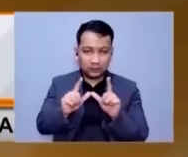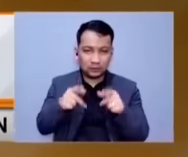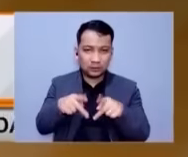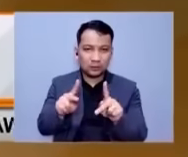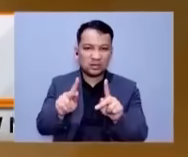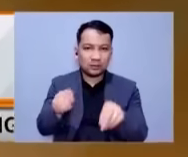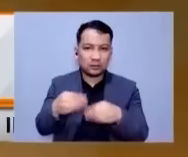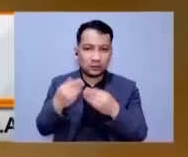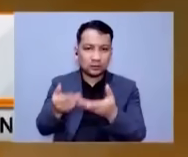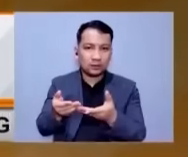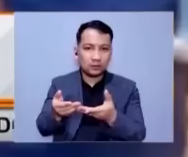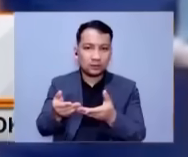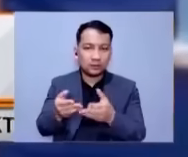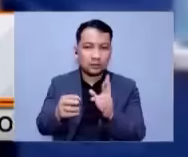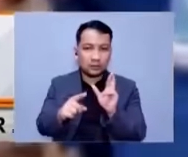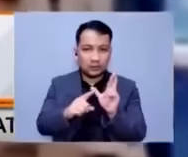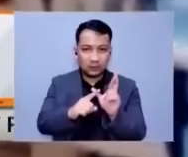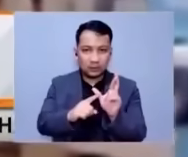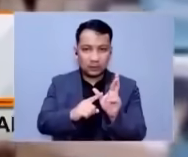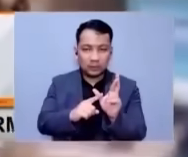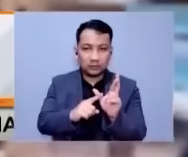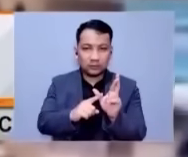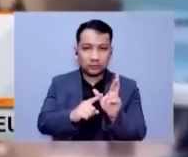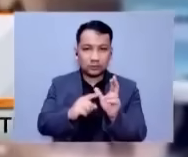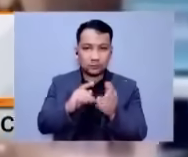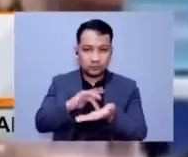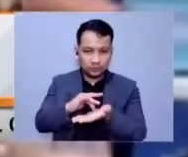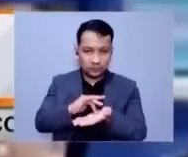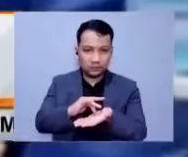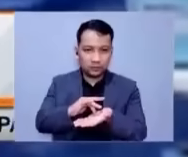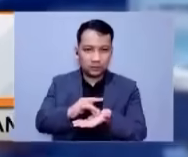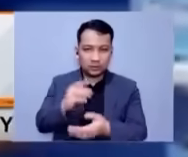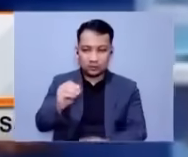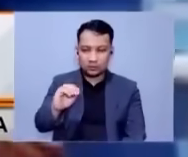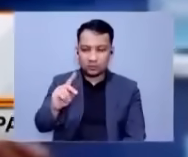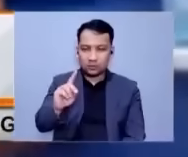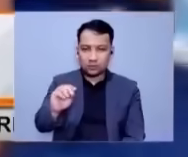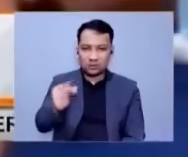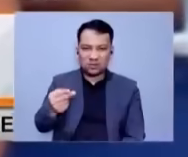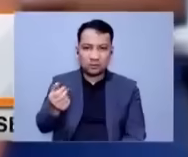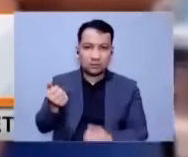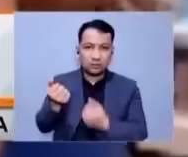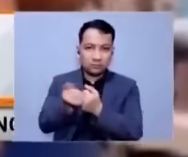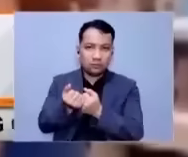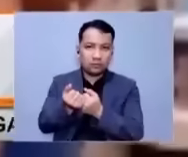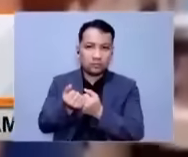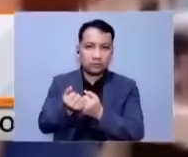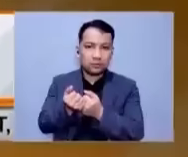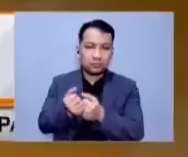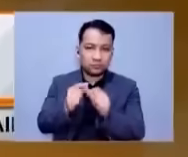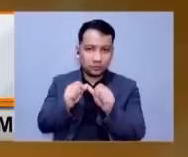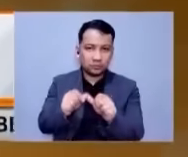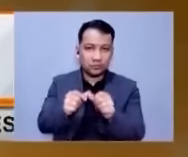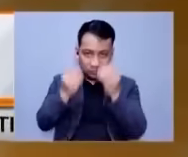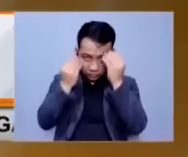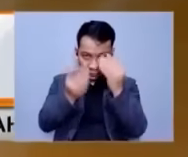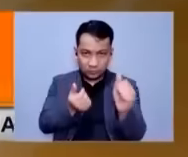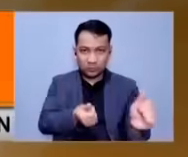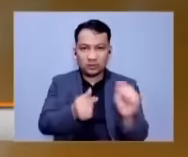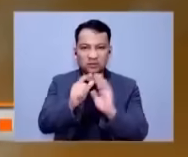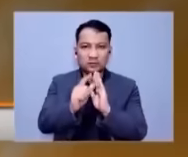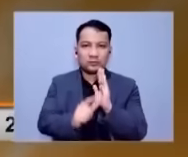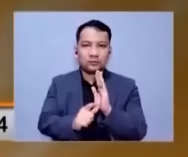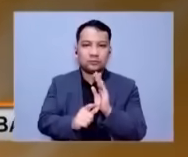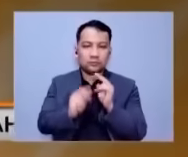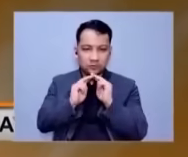magbigay ng prescription medicines. Suportado raw ng DOH ang mga pharmacist na tumatalima sa batas. Nagbabalita mula